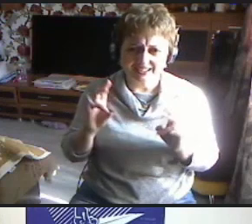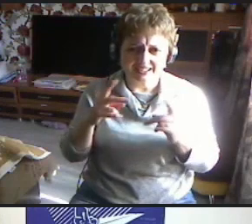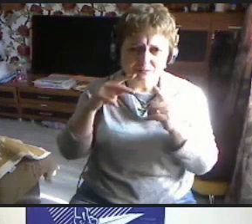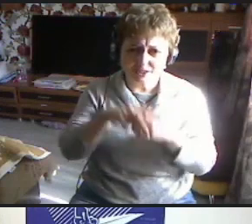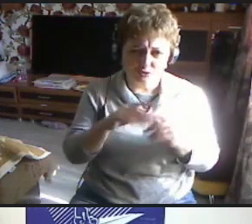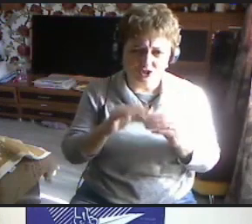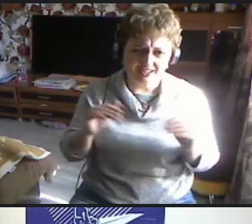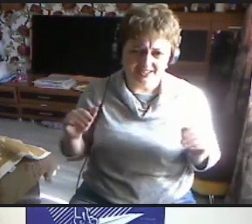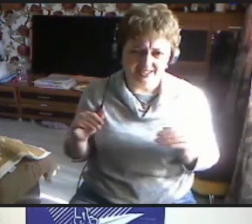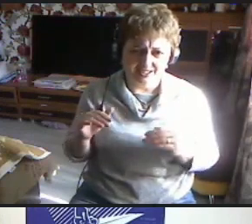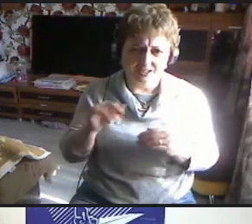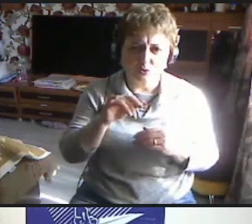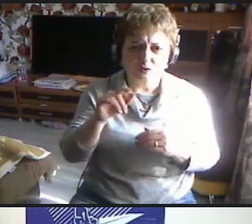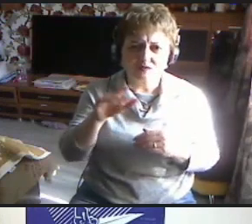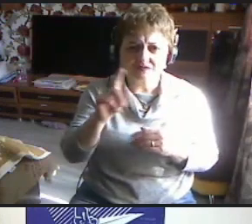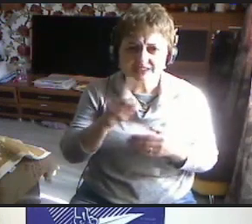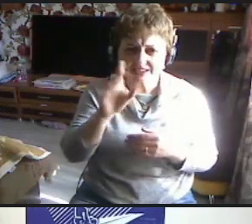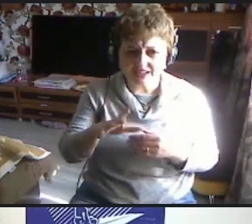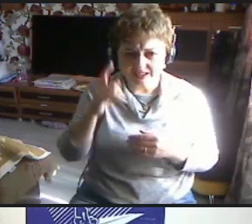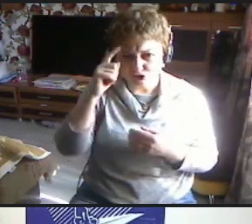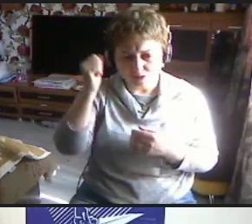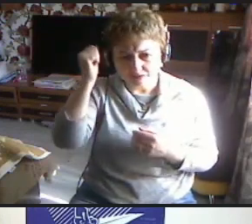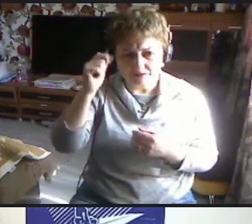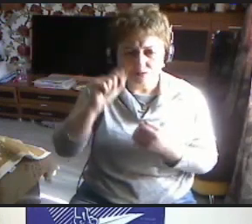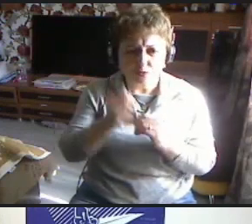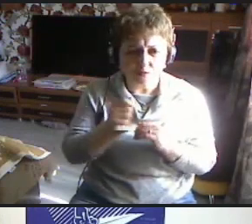должны помнить, что существует вообще-то, в первую